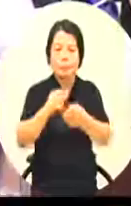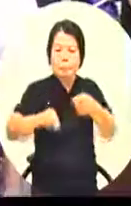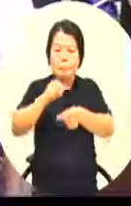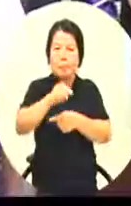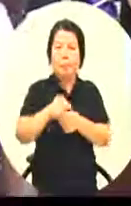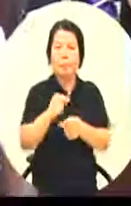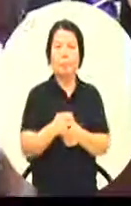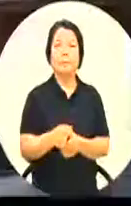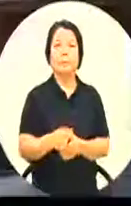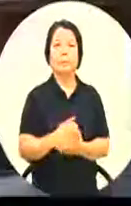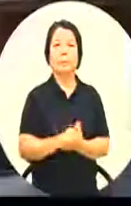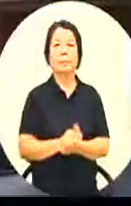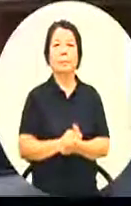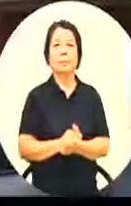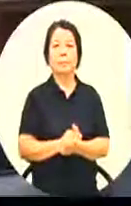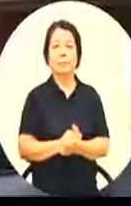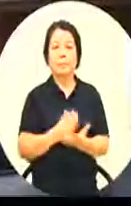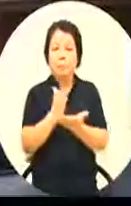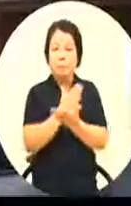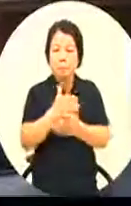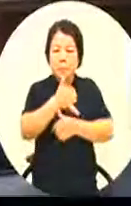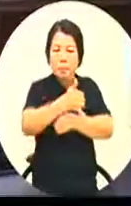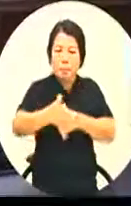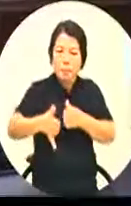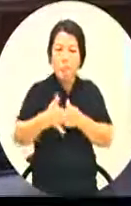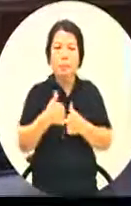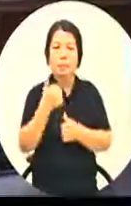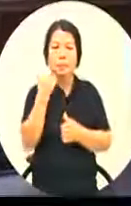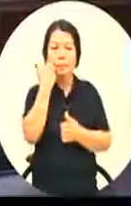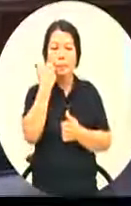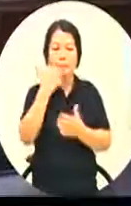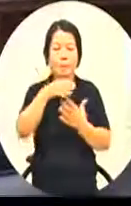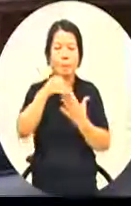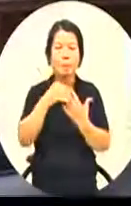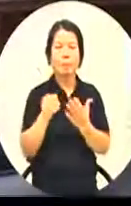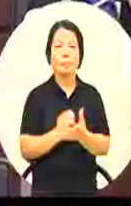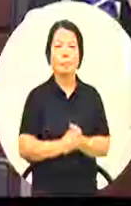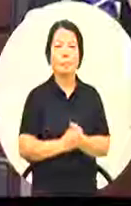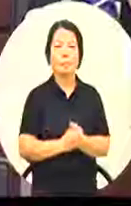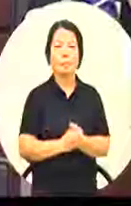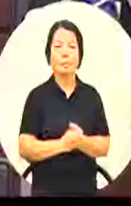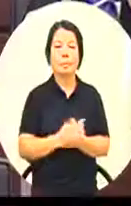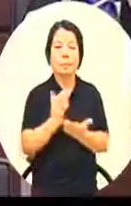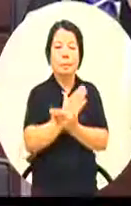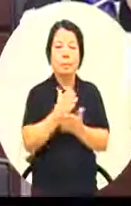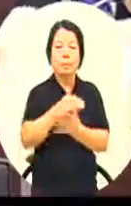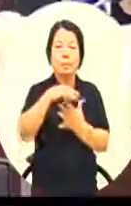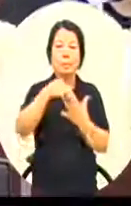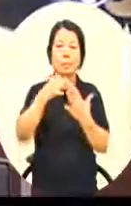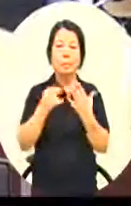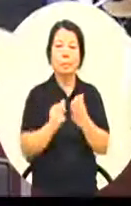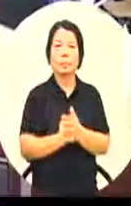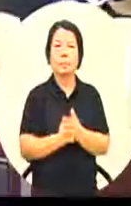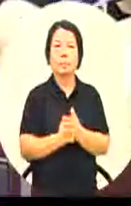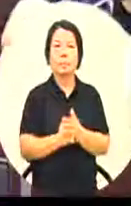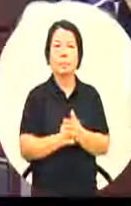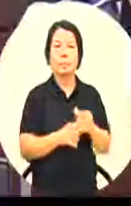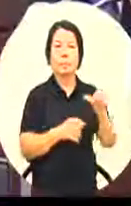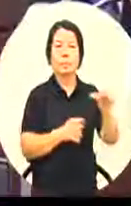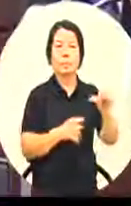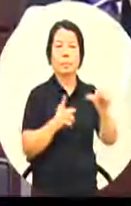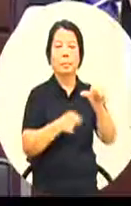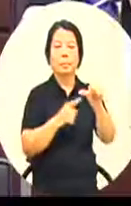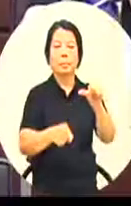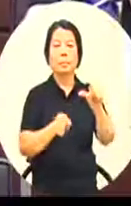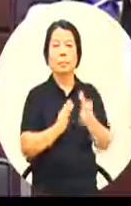那评审委员是，这比较 评审委员是只有 五位而已吗？ 五位，我们